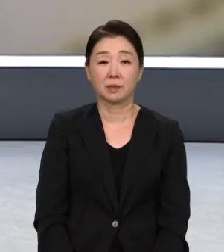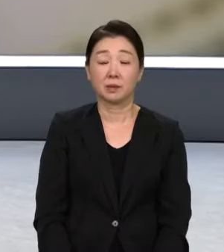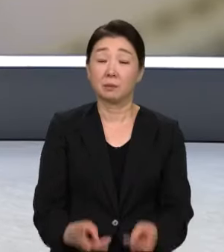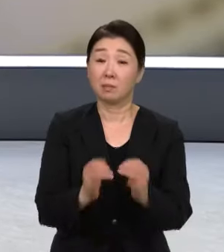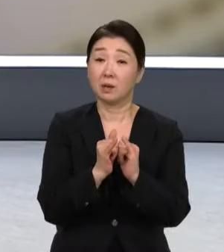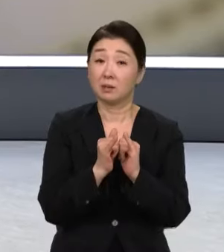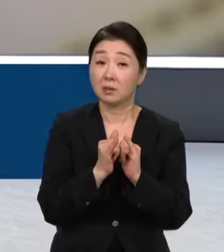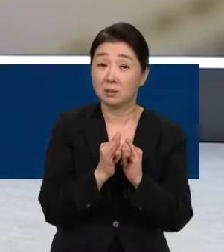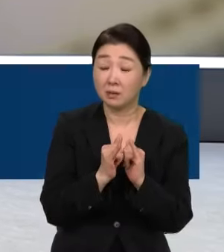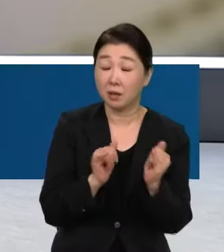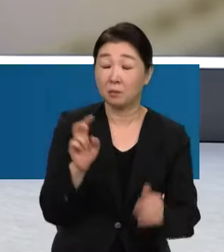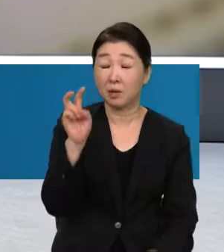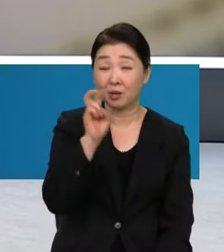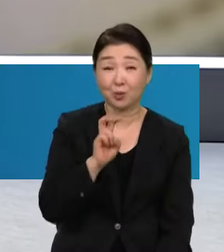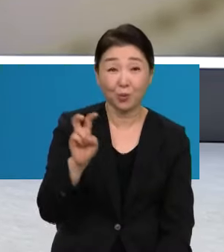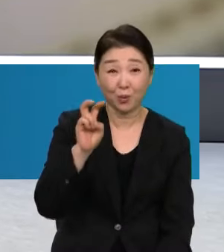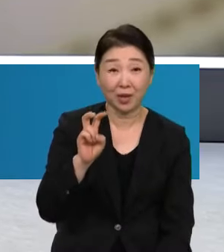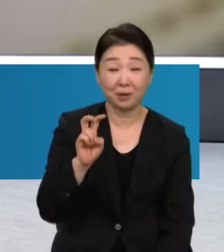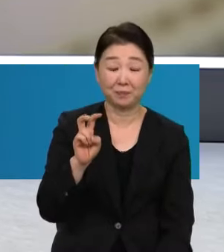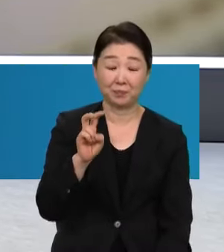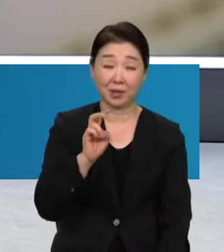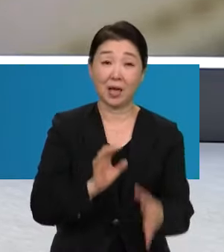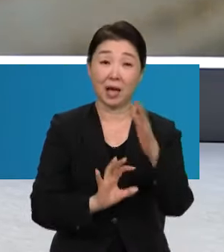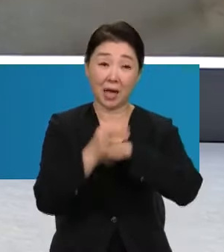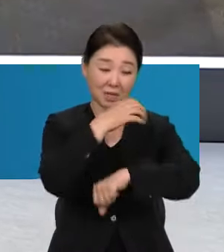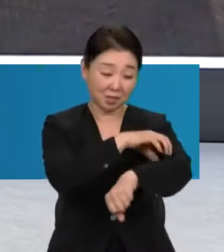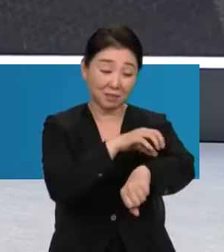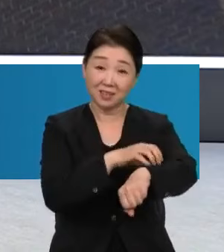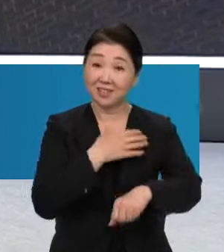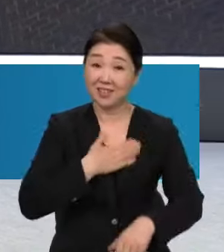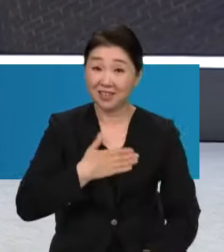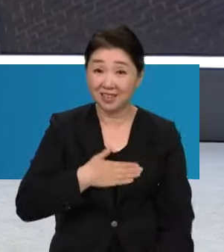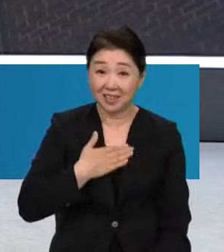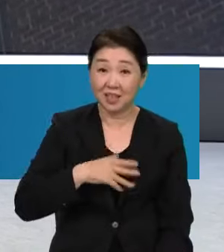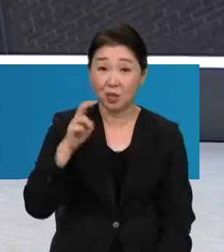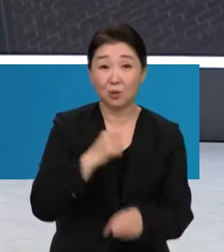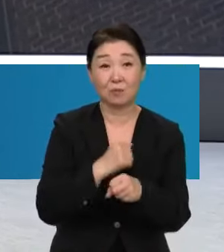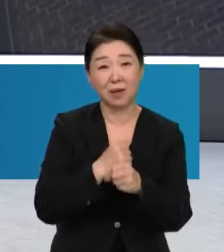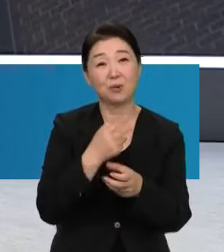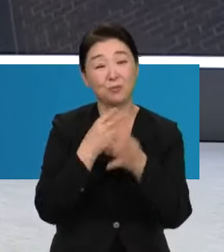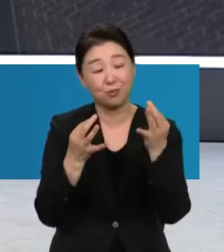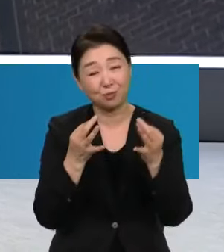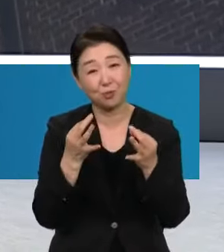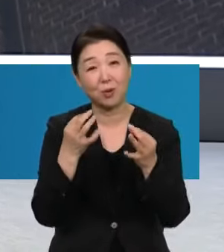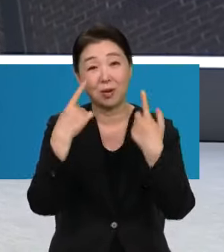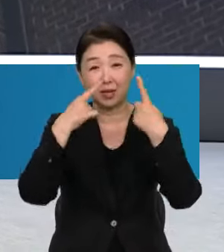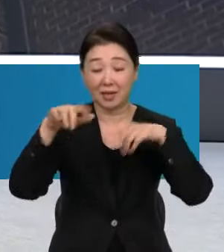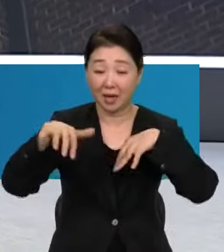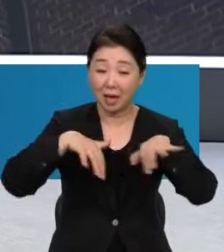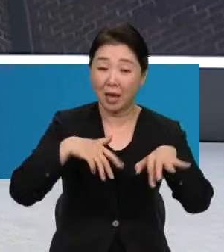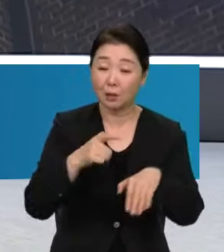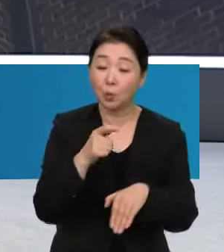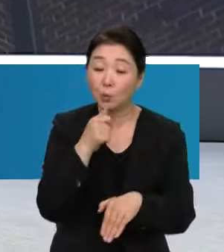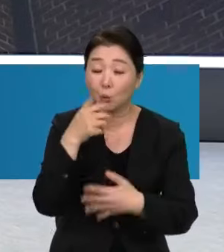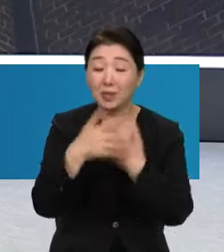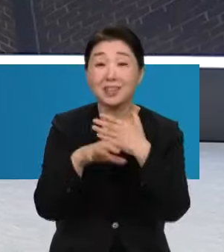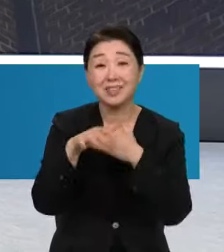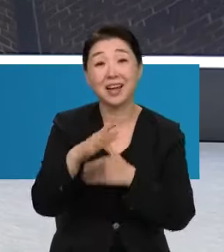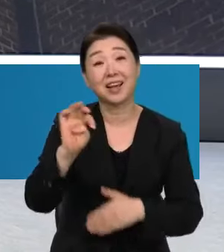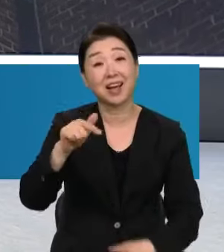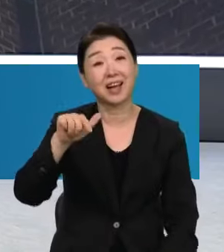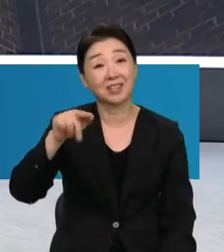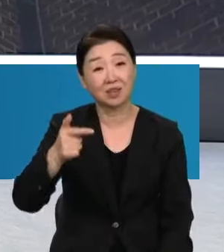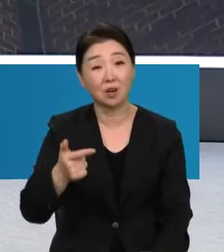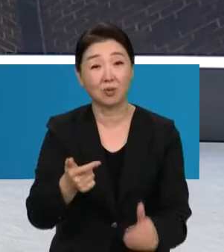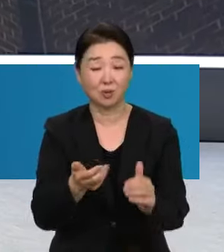많은 사람에게 노래 아침 이슬로 기억되는 이 사람. 노래를 만들고 부르고 대학로 소극장 학전에서 후배들을